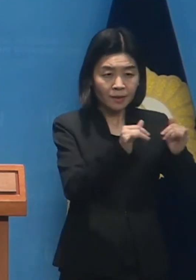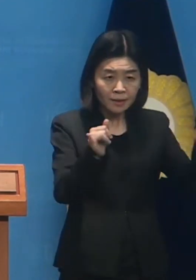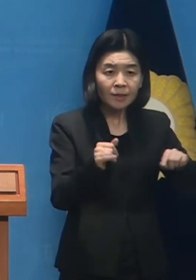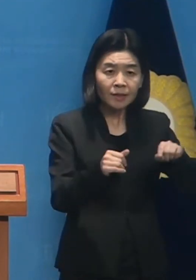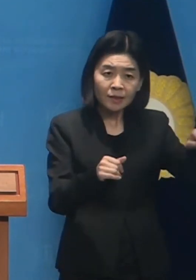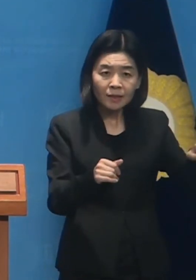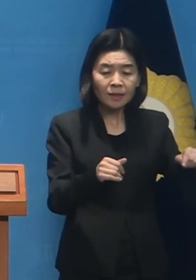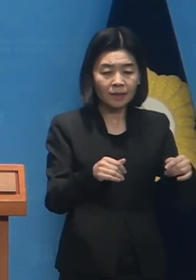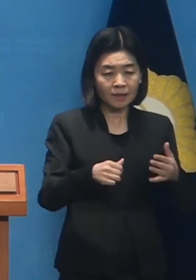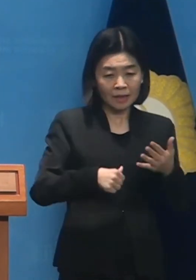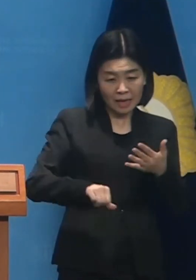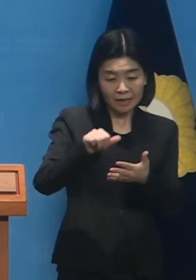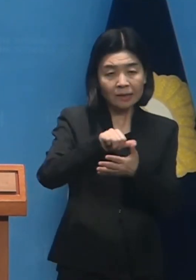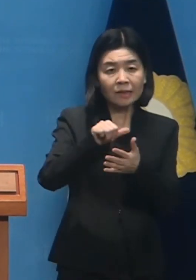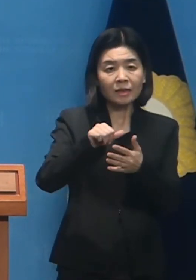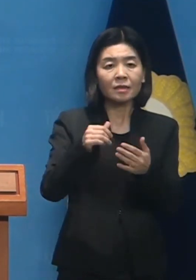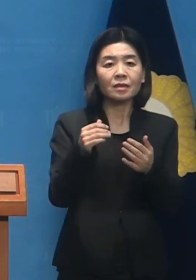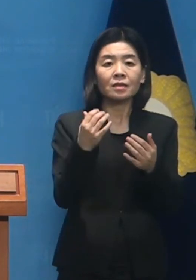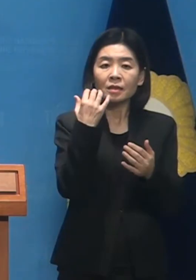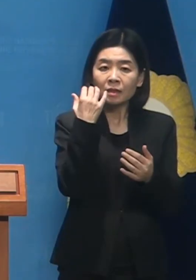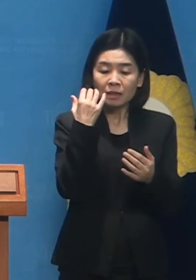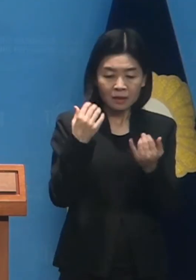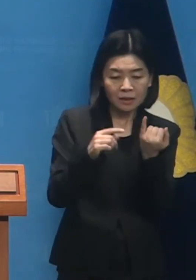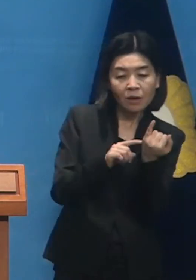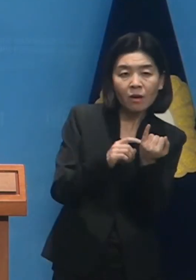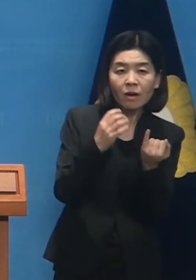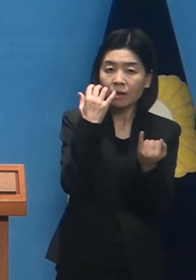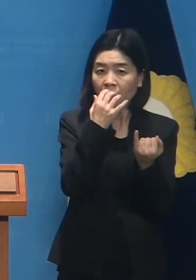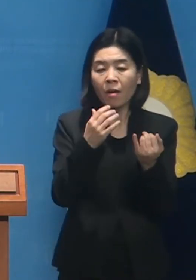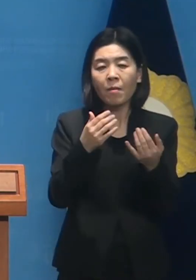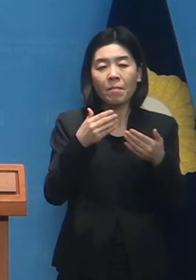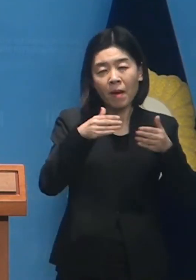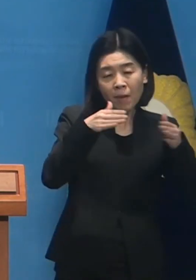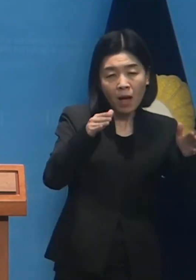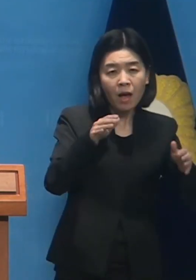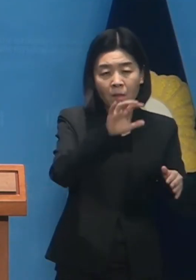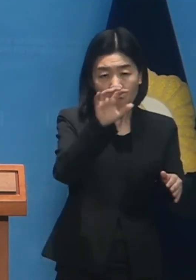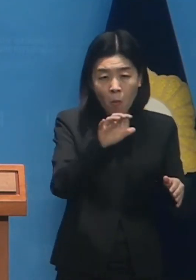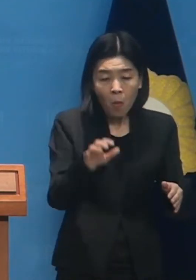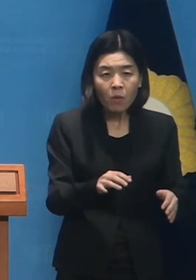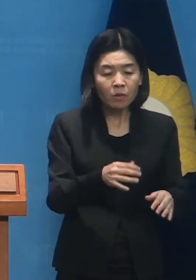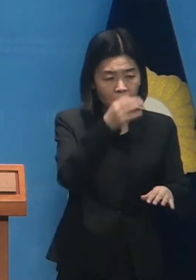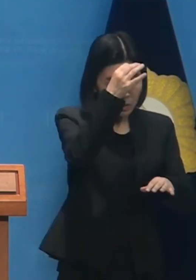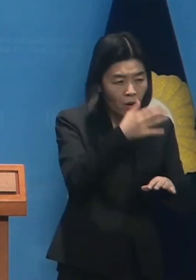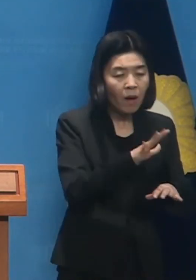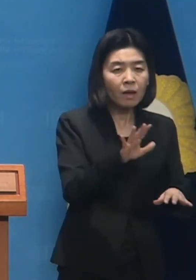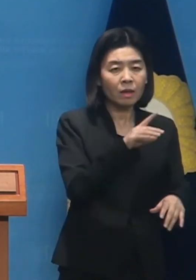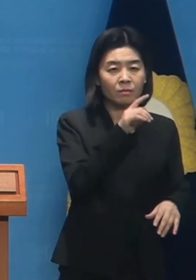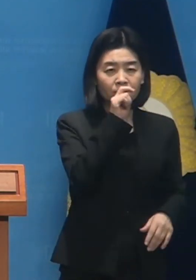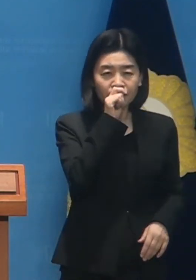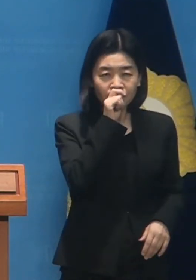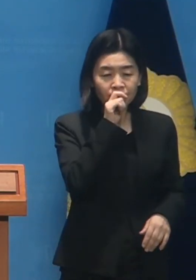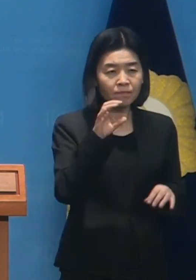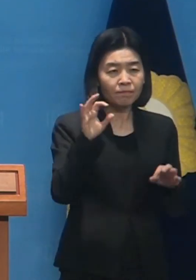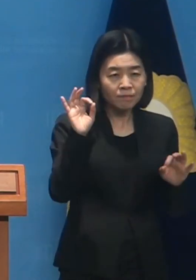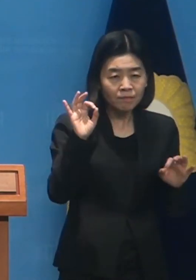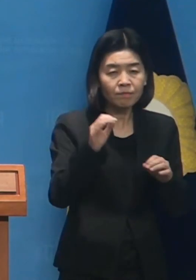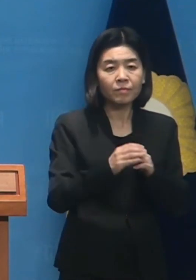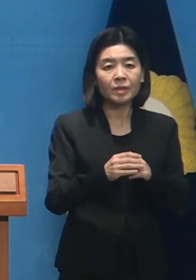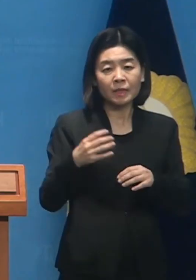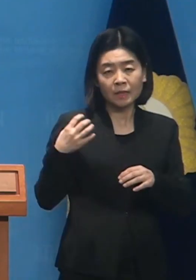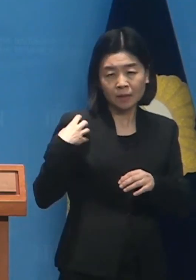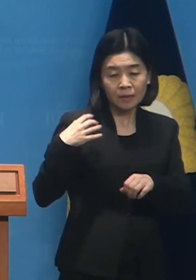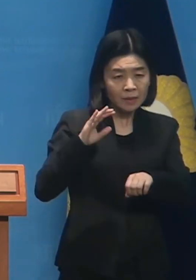정작 아들이 여성에 대한 응답해설을 반복했는데도 사과 한마디 없이 침묵하고 심지어 책임을